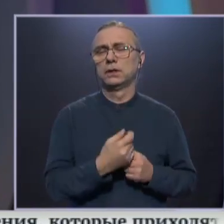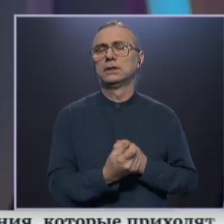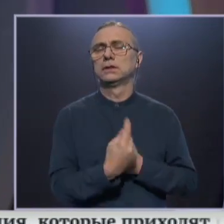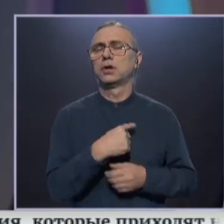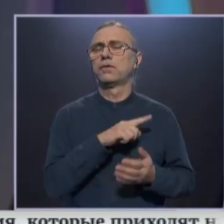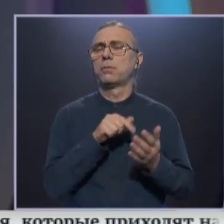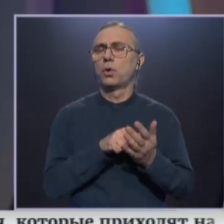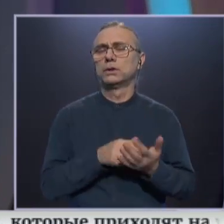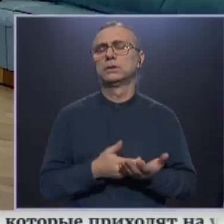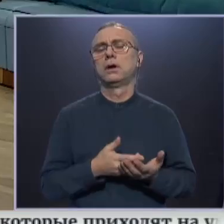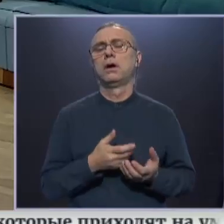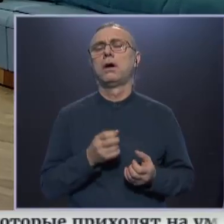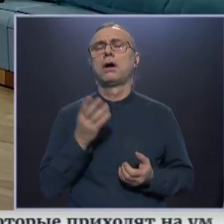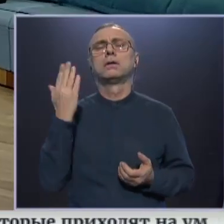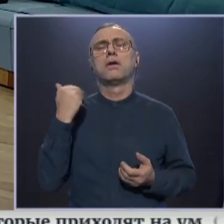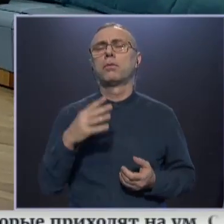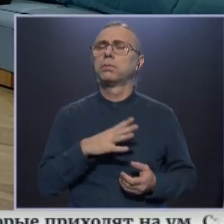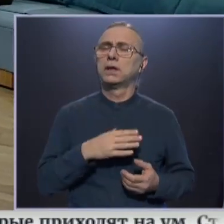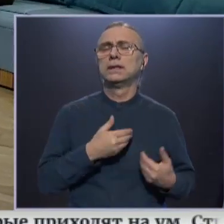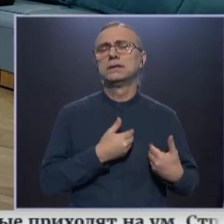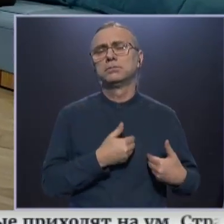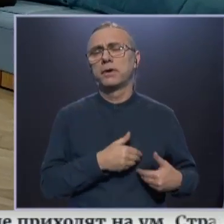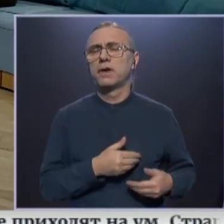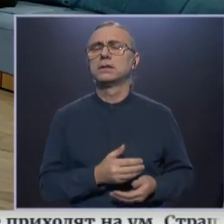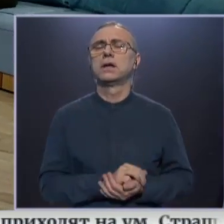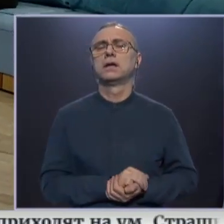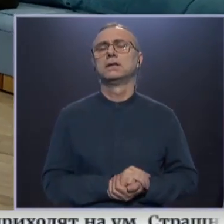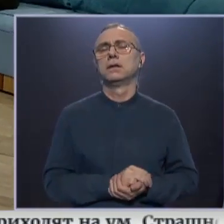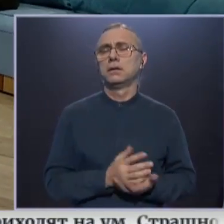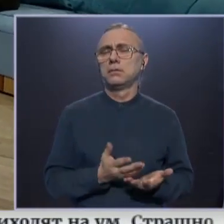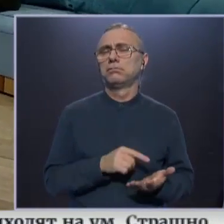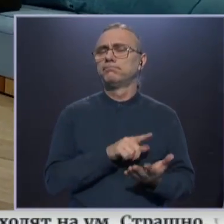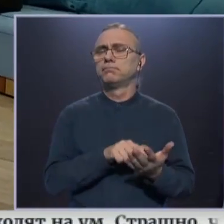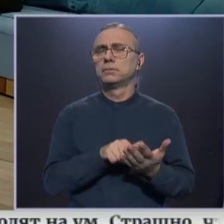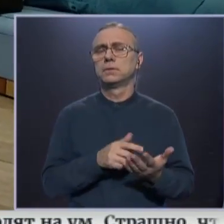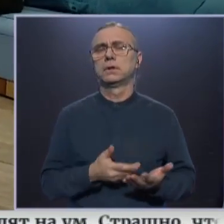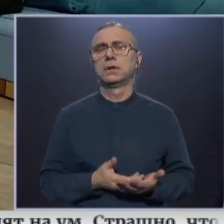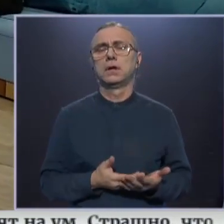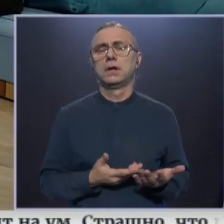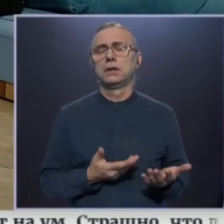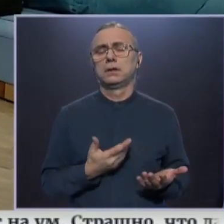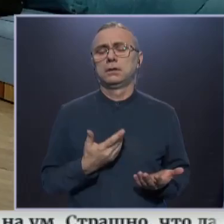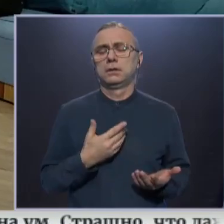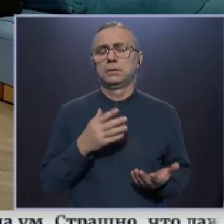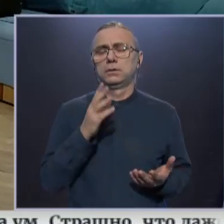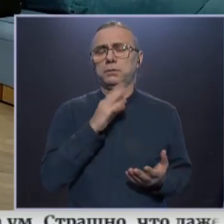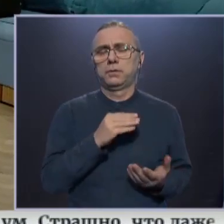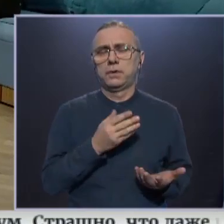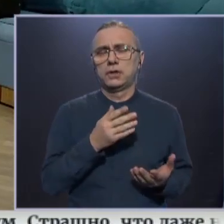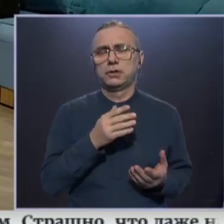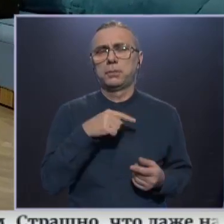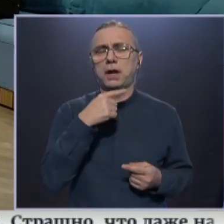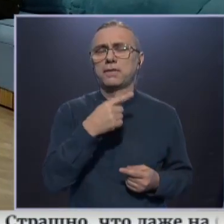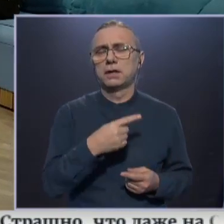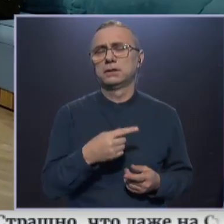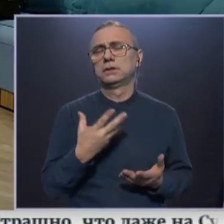ты исповедовался, с кем живешь? И все говорит, кайся, проси у Бога прощения. И ты не можешь проговорить все свои прегрешения. А другой батюшка не